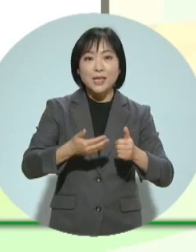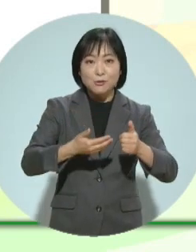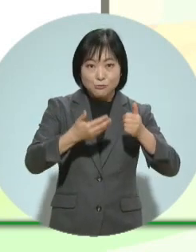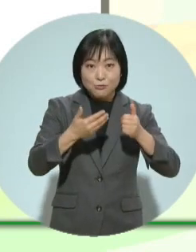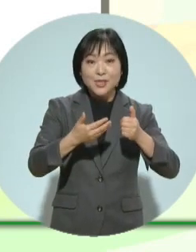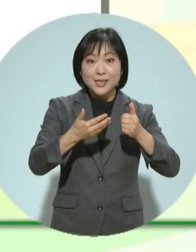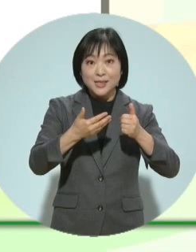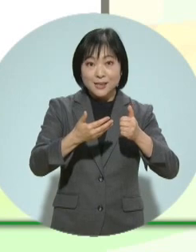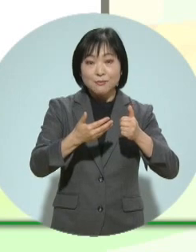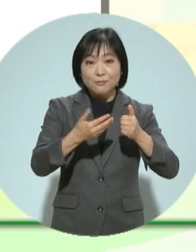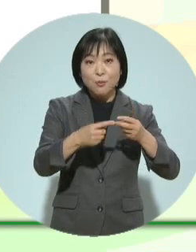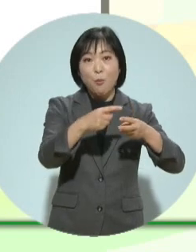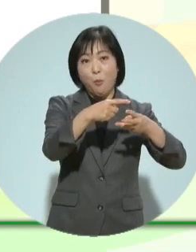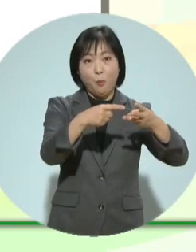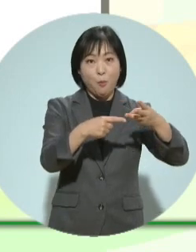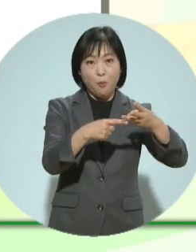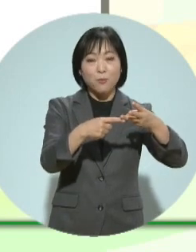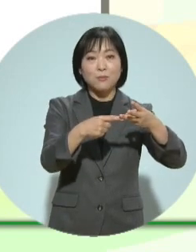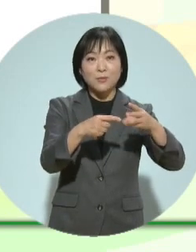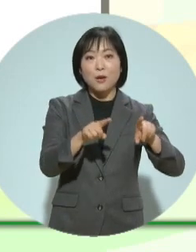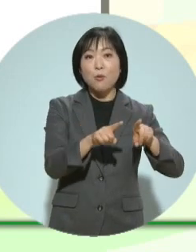ディスカッションが行われます。